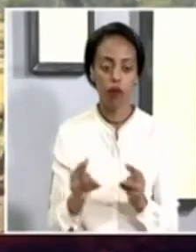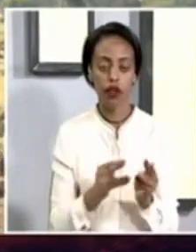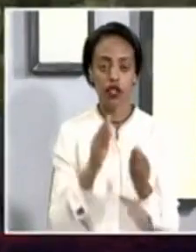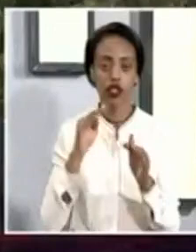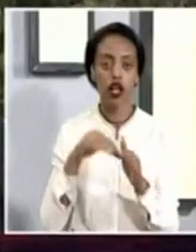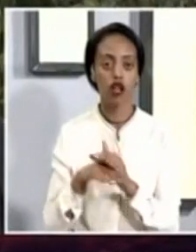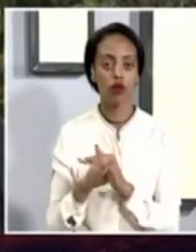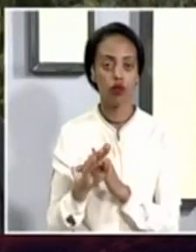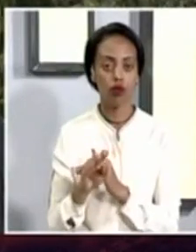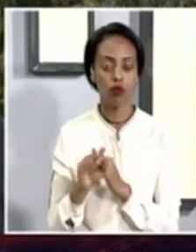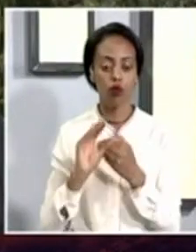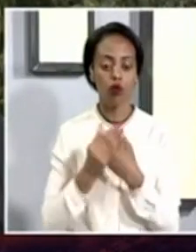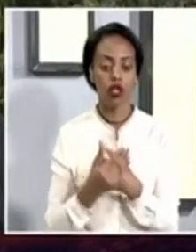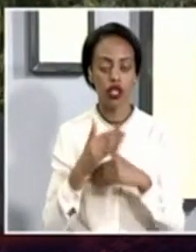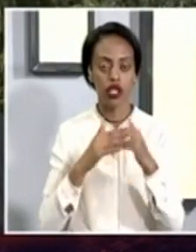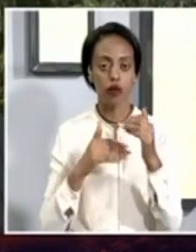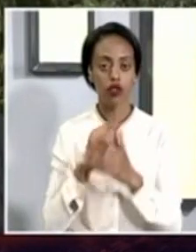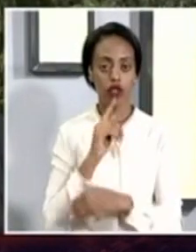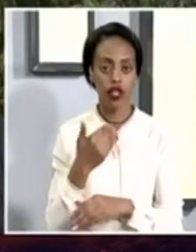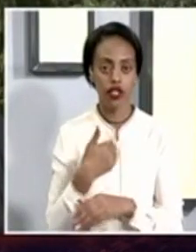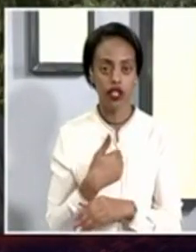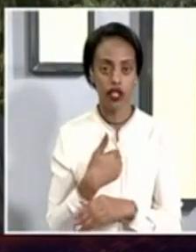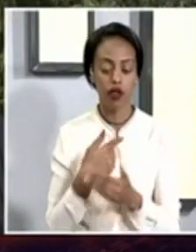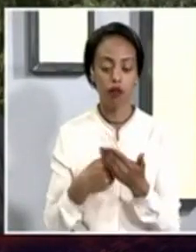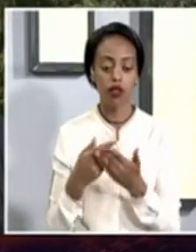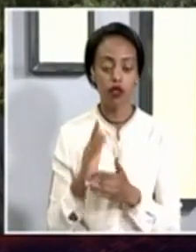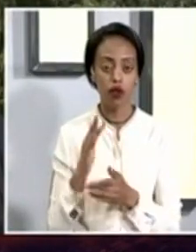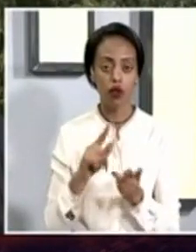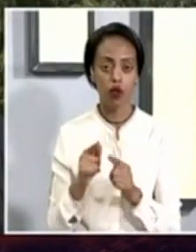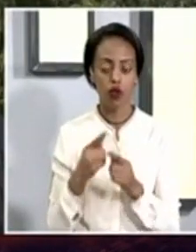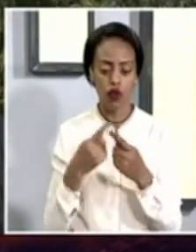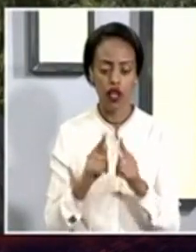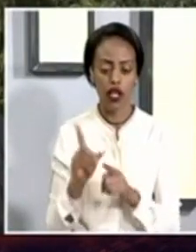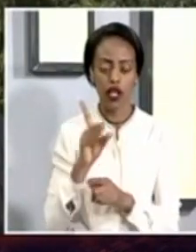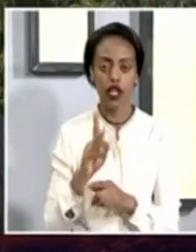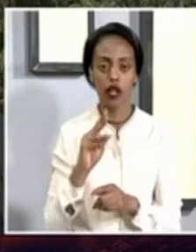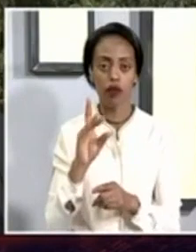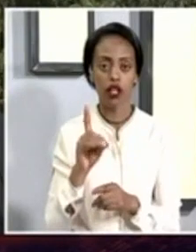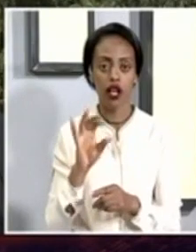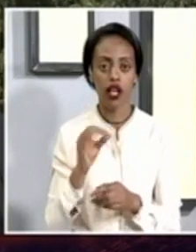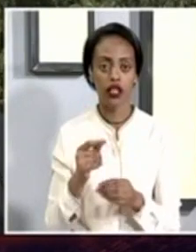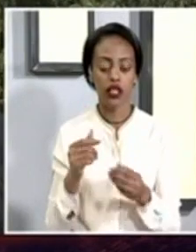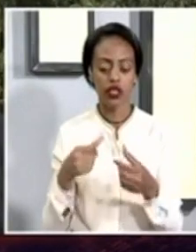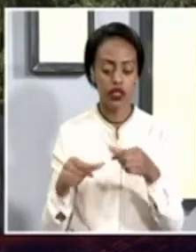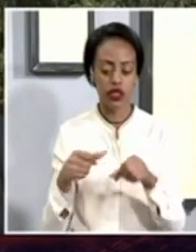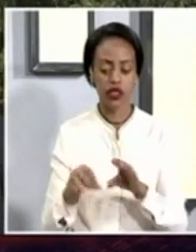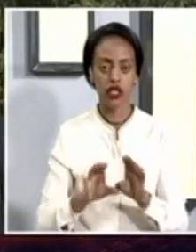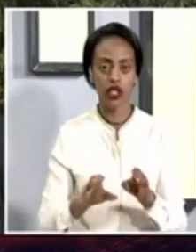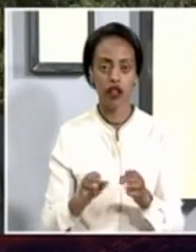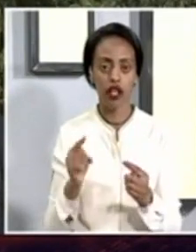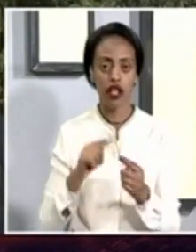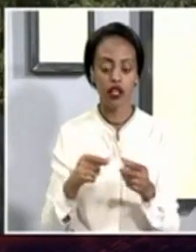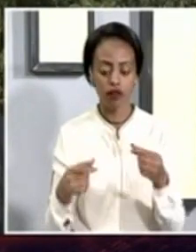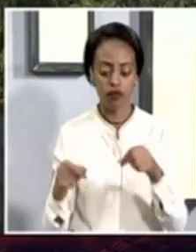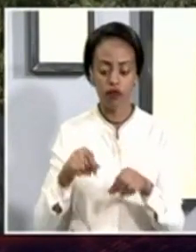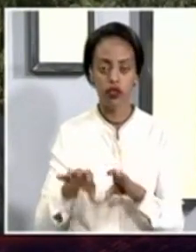እንኸደሉ ኩነታት እናመቻቸና ኢና ዘለና ብዙ መልክዕ እውን ዝተፈላለዩ ኬሚካላት እናቀመምና ናብ ገባር